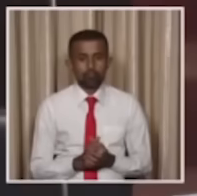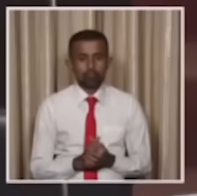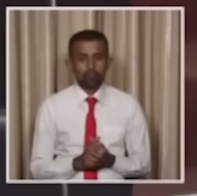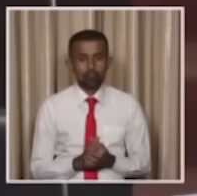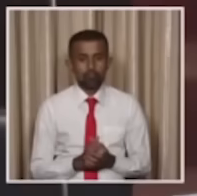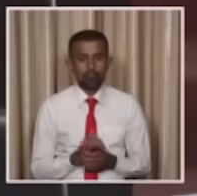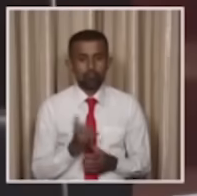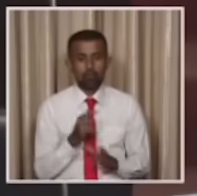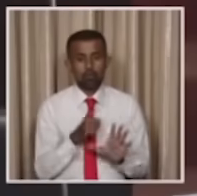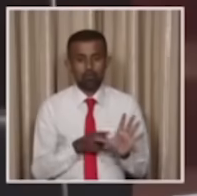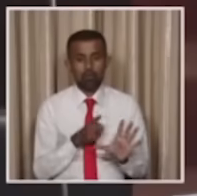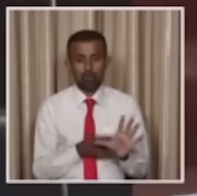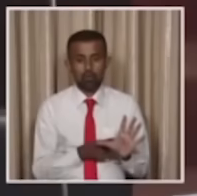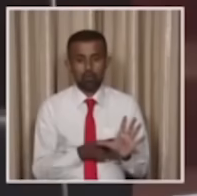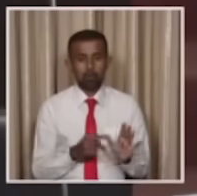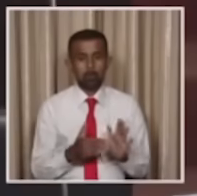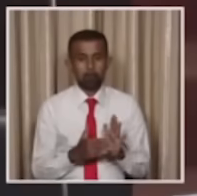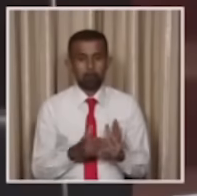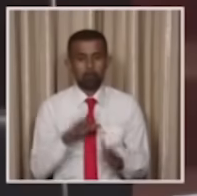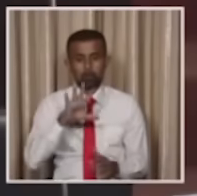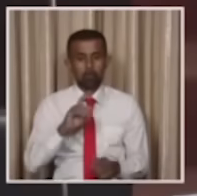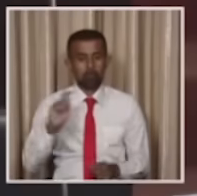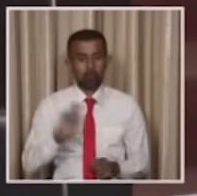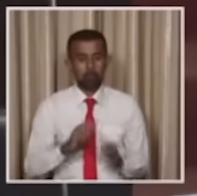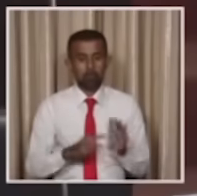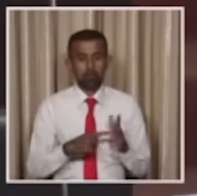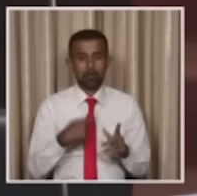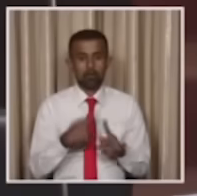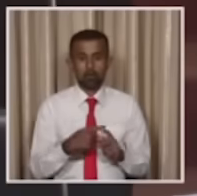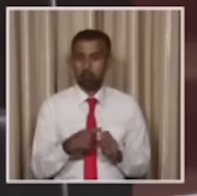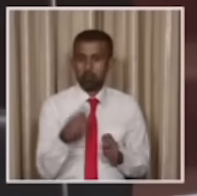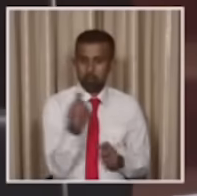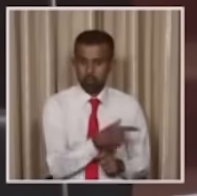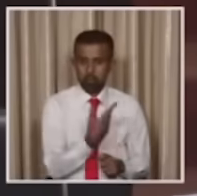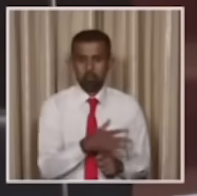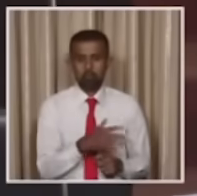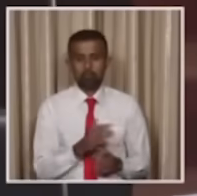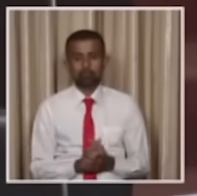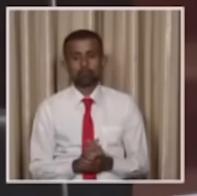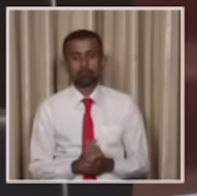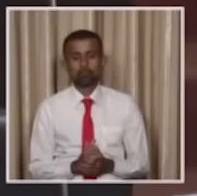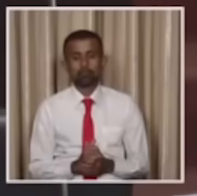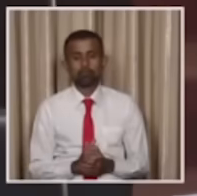සමහර වර්ෂවල මිලියන 5ක් අපි ආදායම් බදු ගෙවුවා. අනිත් එක බබ කියන්න ඕන,